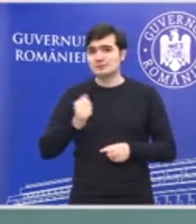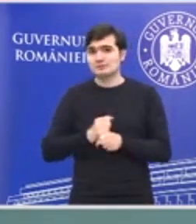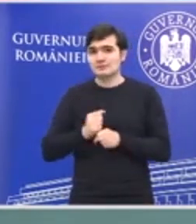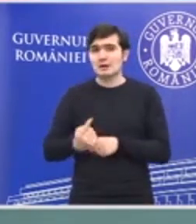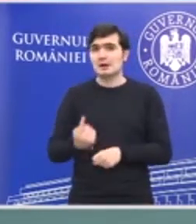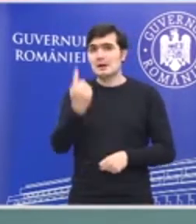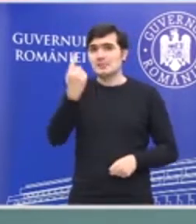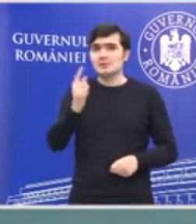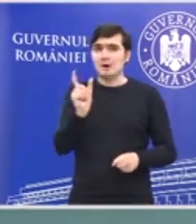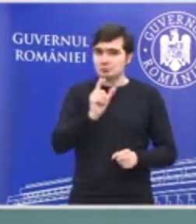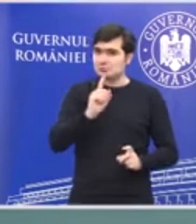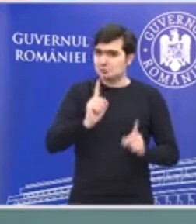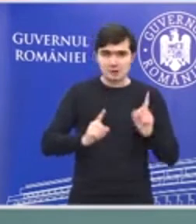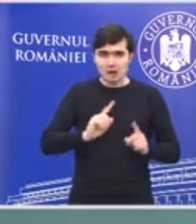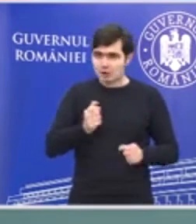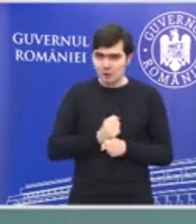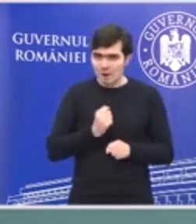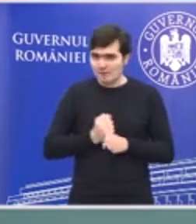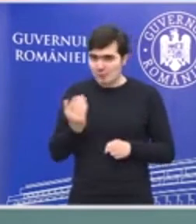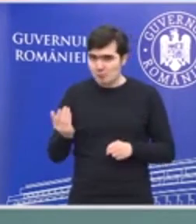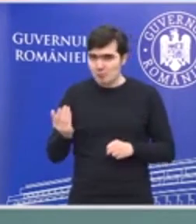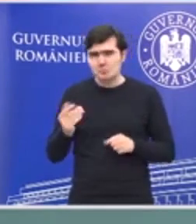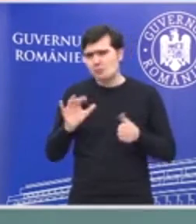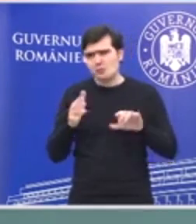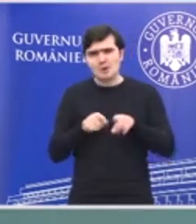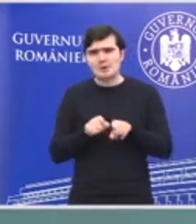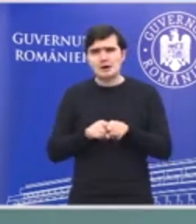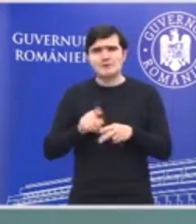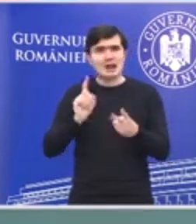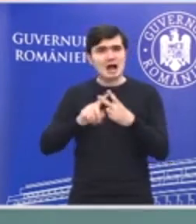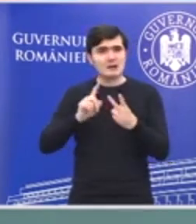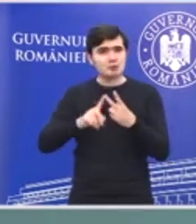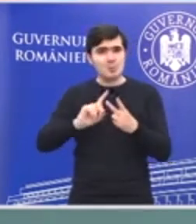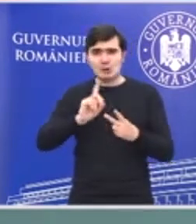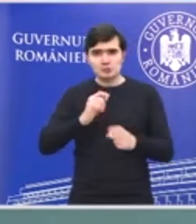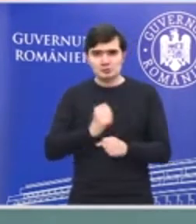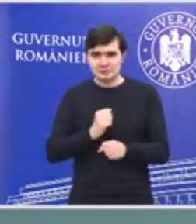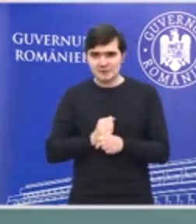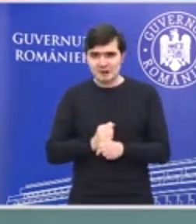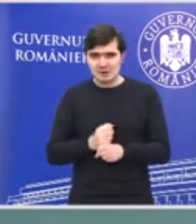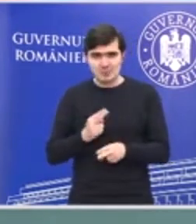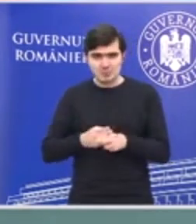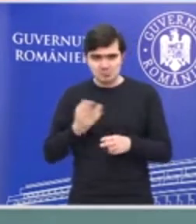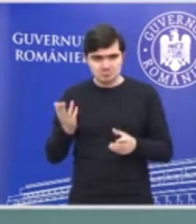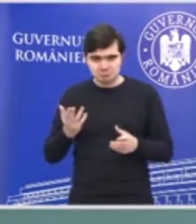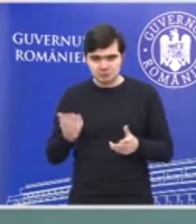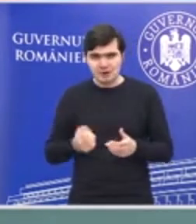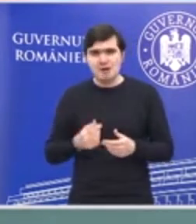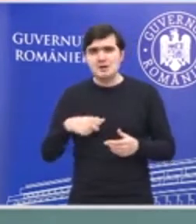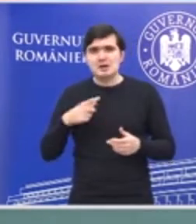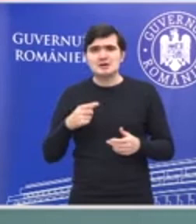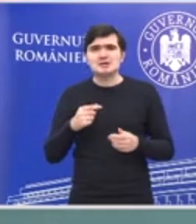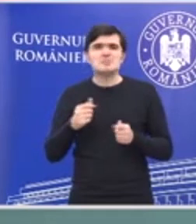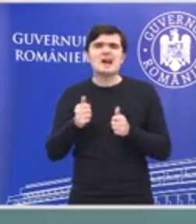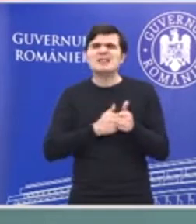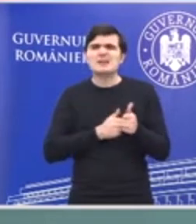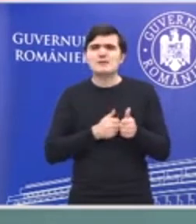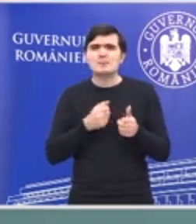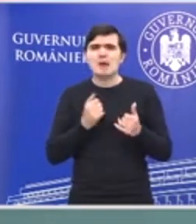dacă nu a făcut la prima doză, foarte probabil că nu face la a doua doză. Tocmai de aceea este prematur să